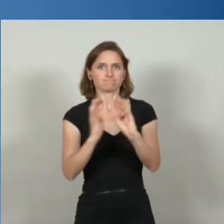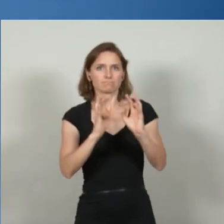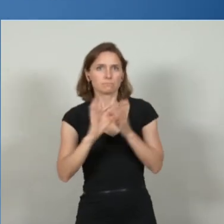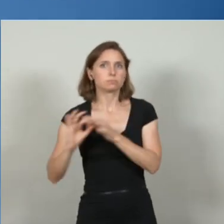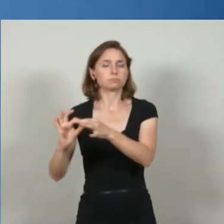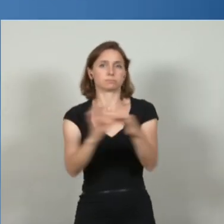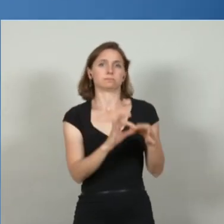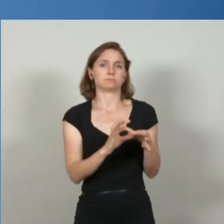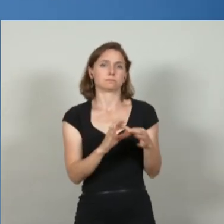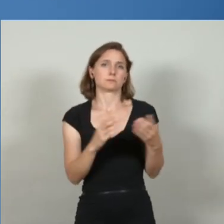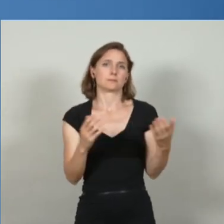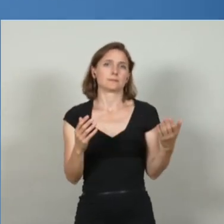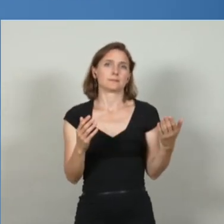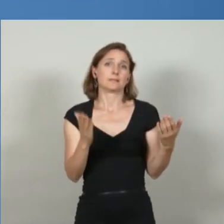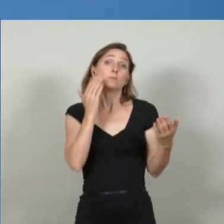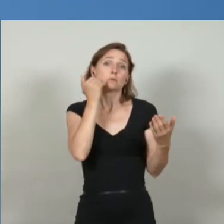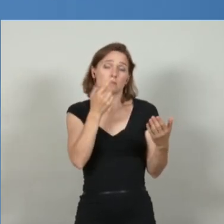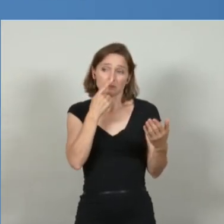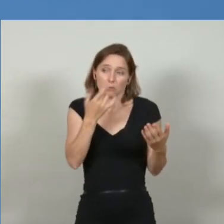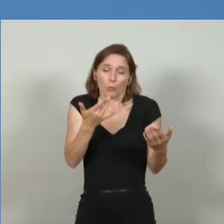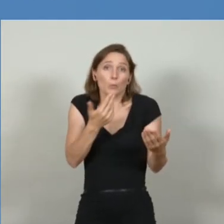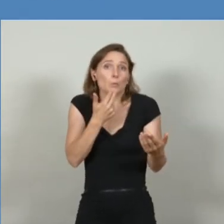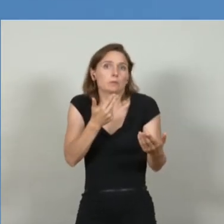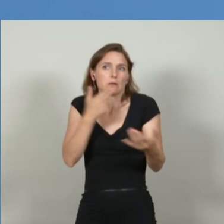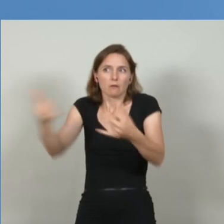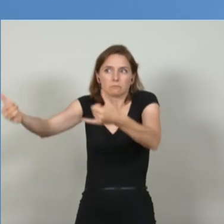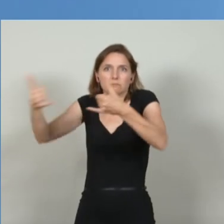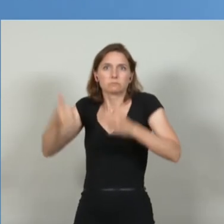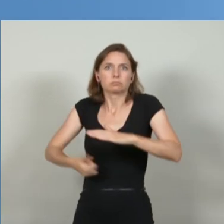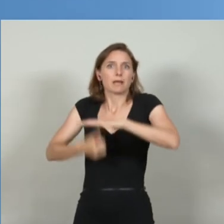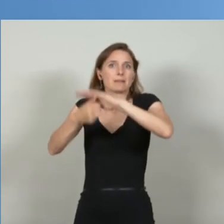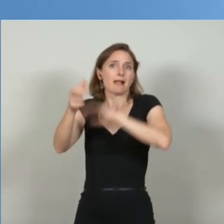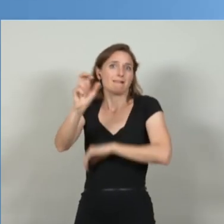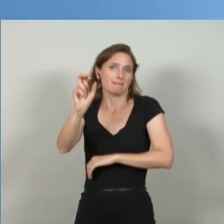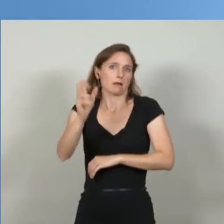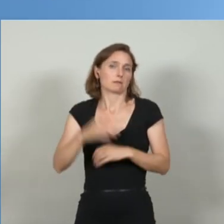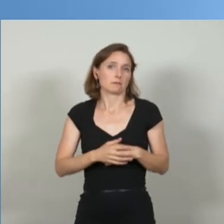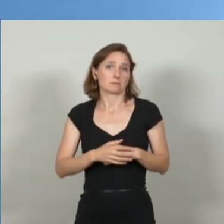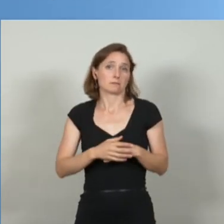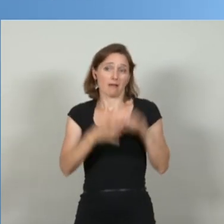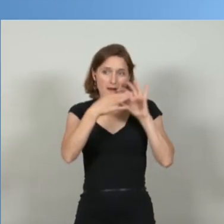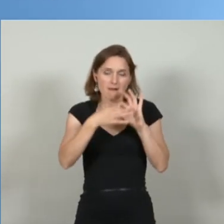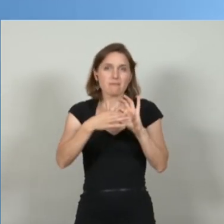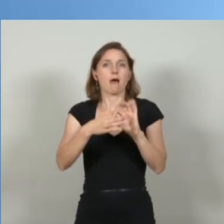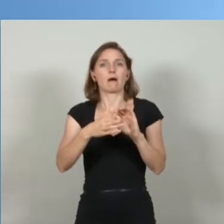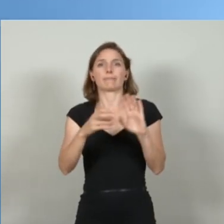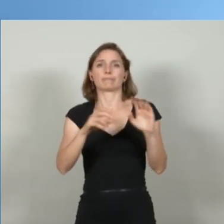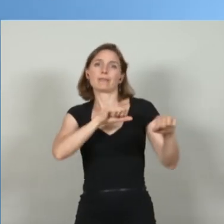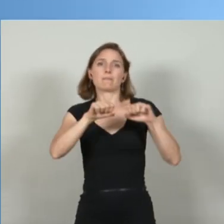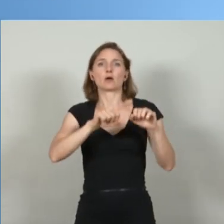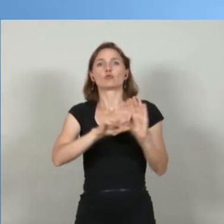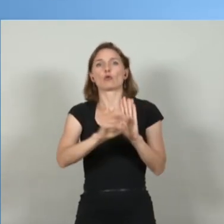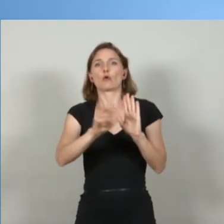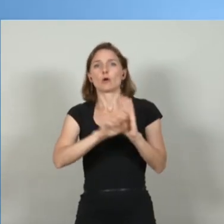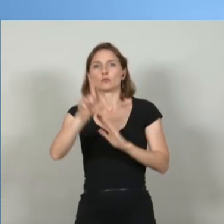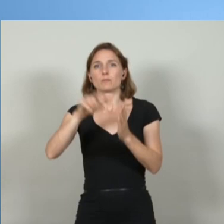a donc un intérêt articulé avec la Grenoble la démarche Grenoble 2040 un intérêt pour structurer les